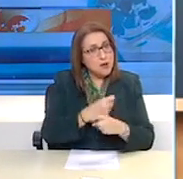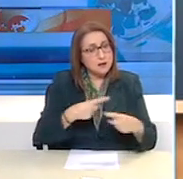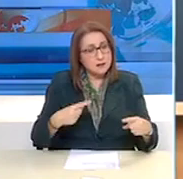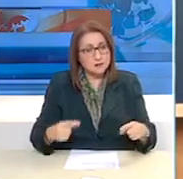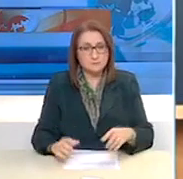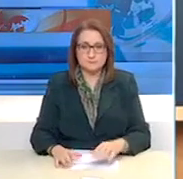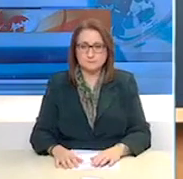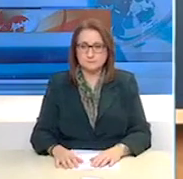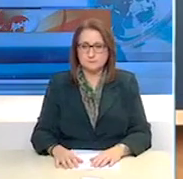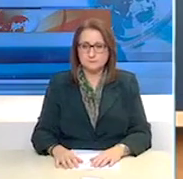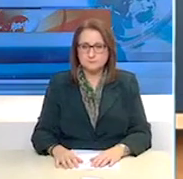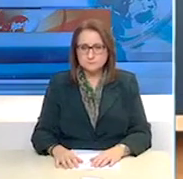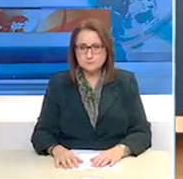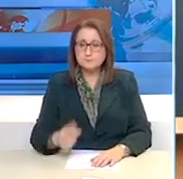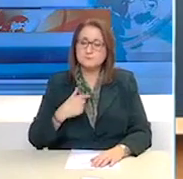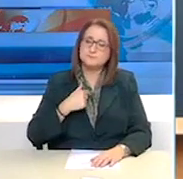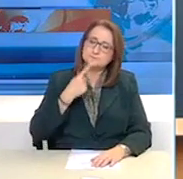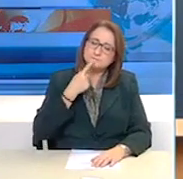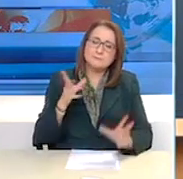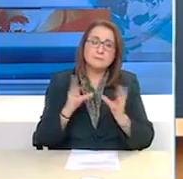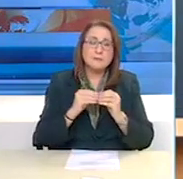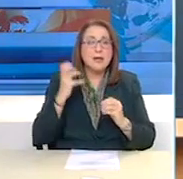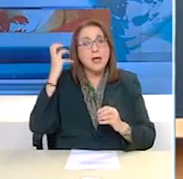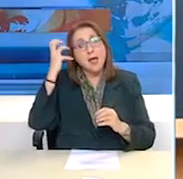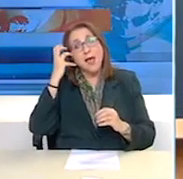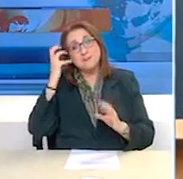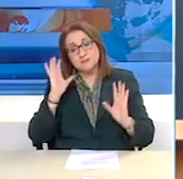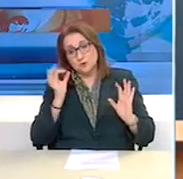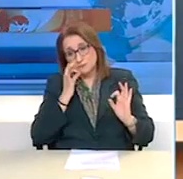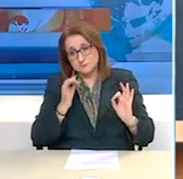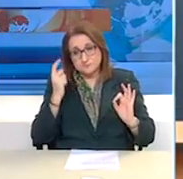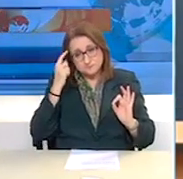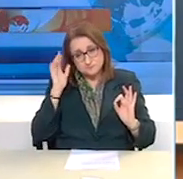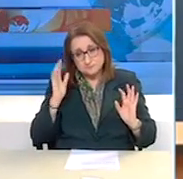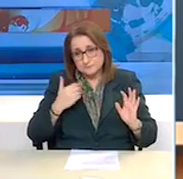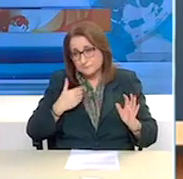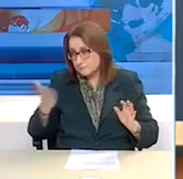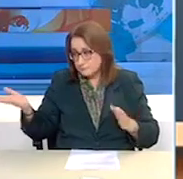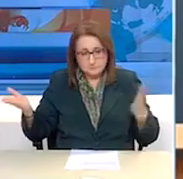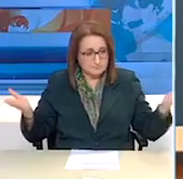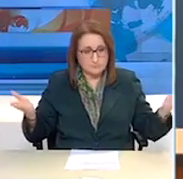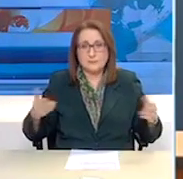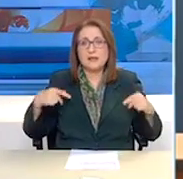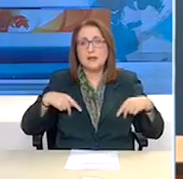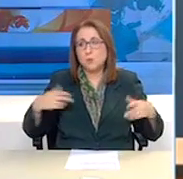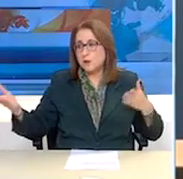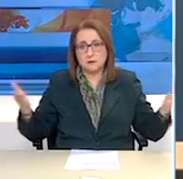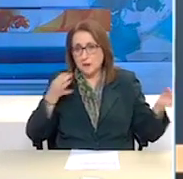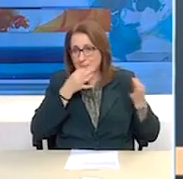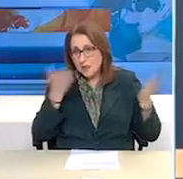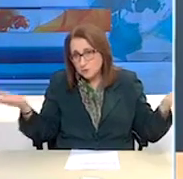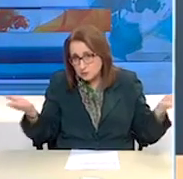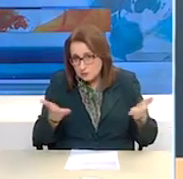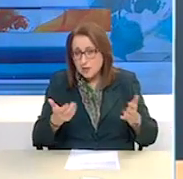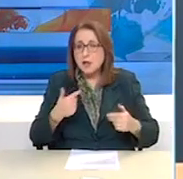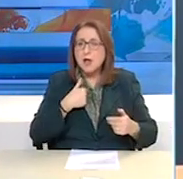Να πω για το επιστημονικό μέρος της ερώτησης και δεν ξέρω αν θέλουν οι κύριοι υπουργοί να τοποθετηθούν. Να